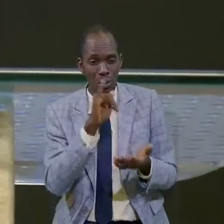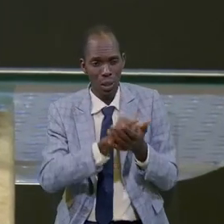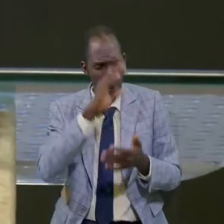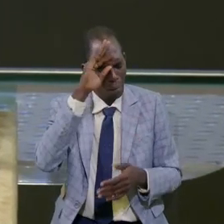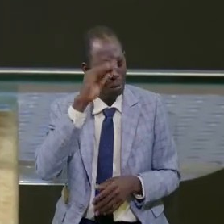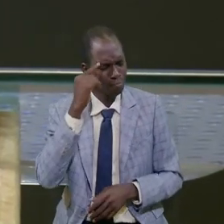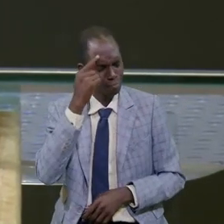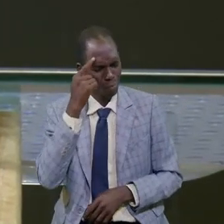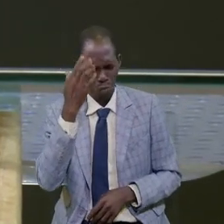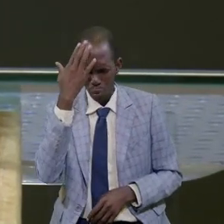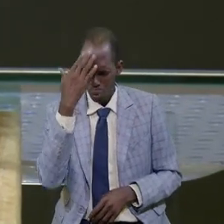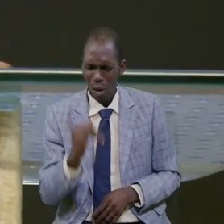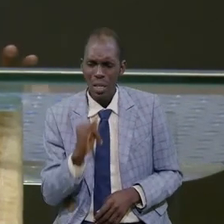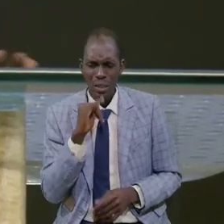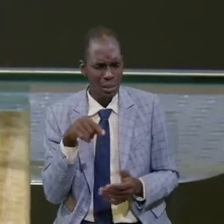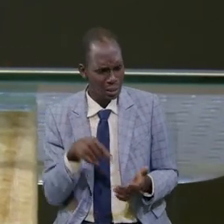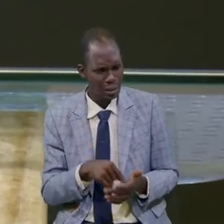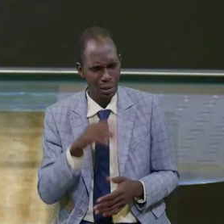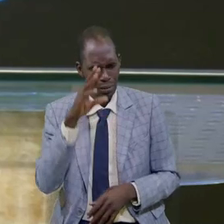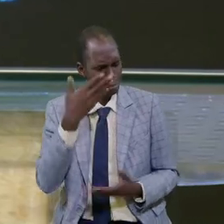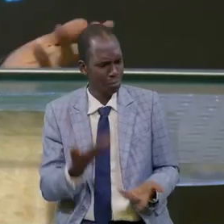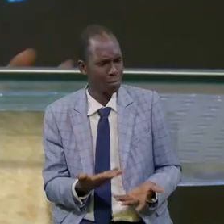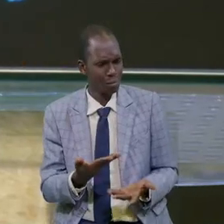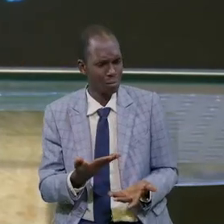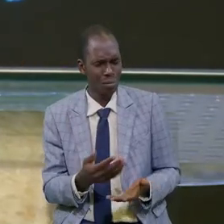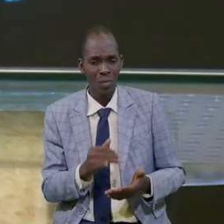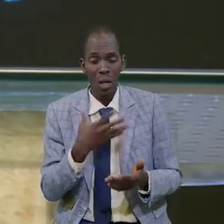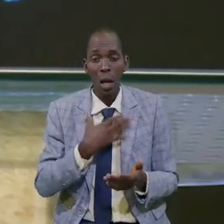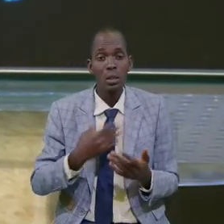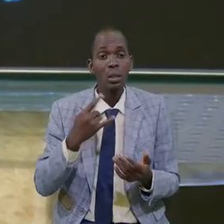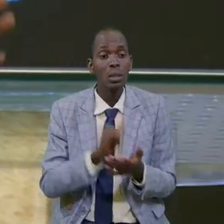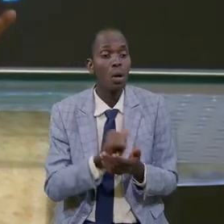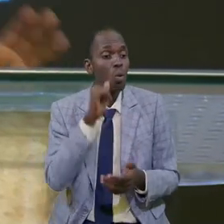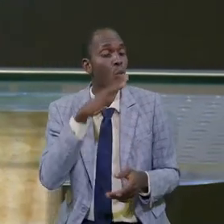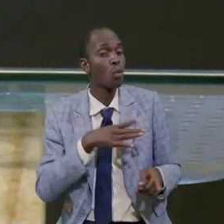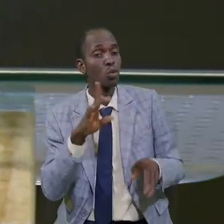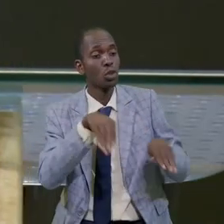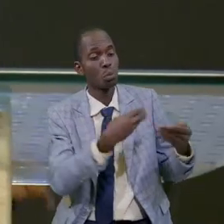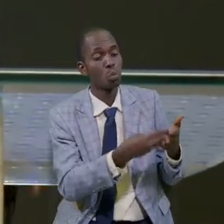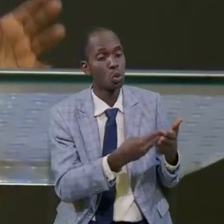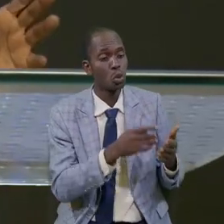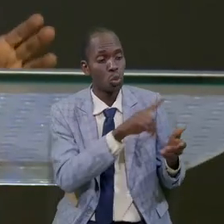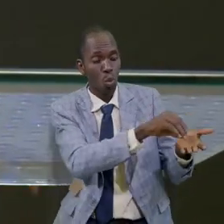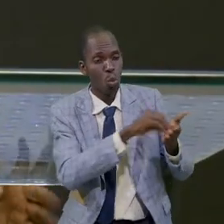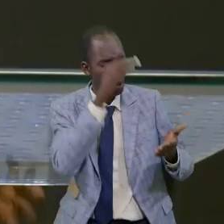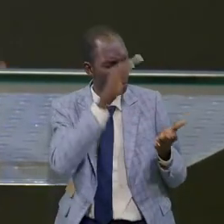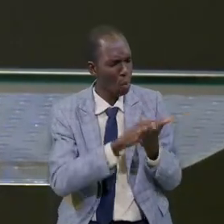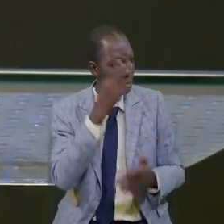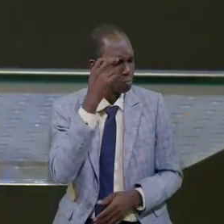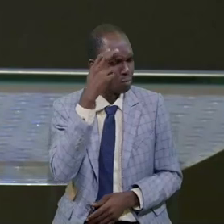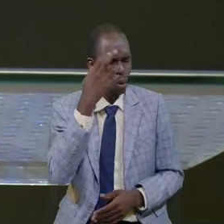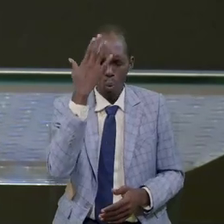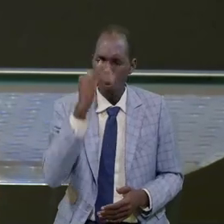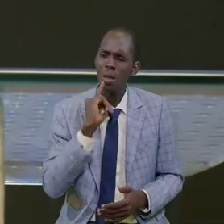pourquoi chaque fois cet homme-là envoie de l'argent à ma femme sans m'informer, sans me faire savoir? Vous faites ce qui est bon,